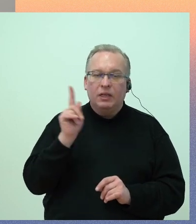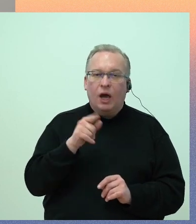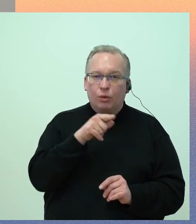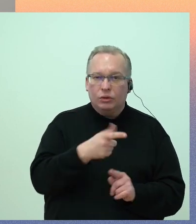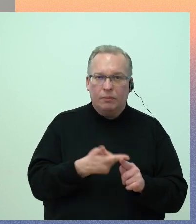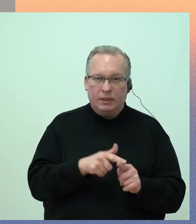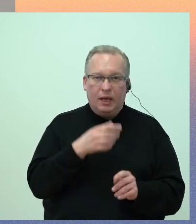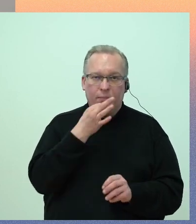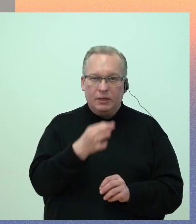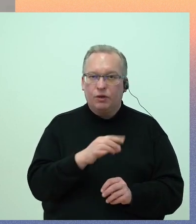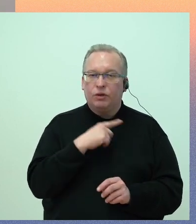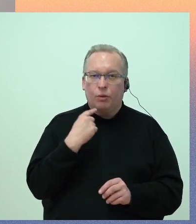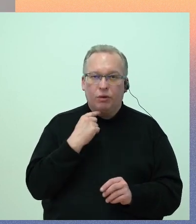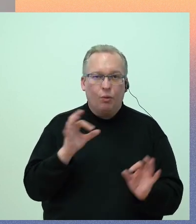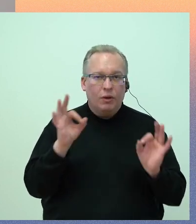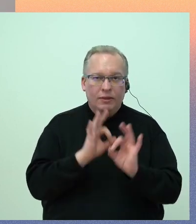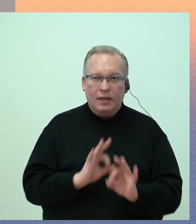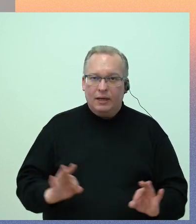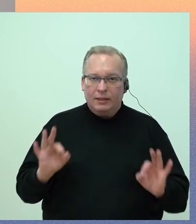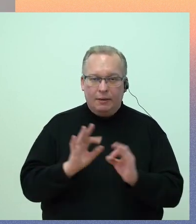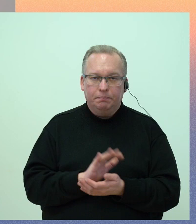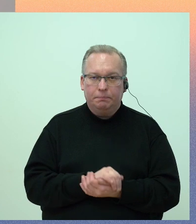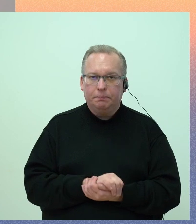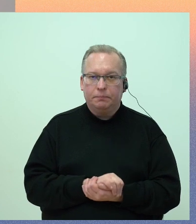kad pasakytų daugiau niekada. O